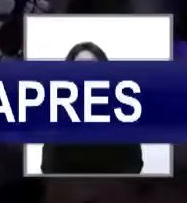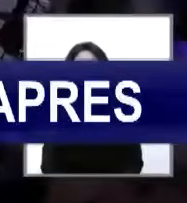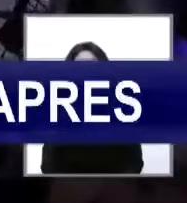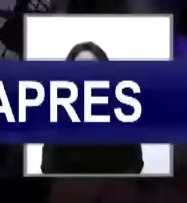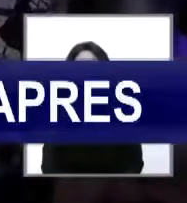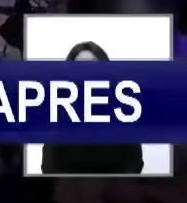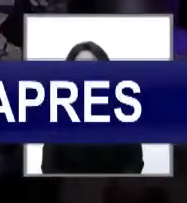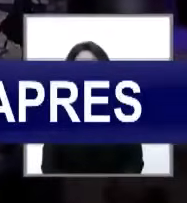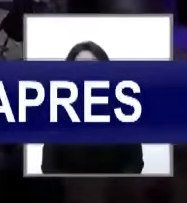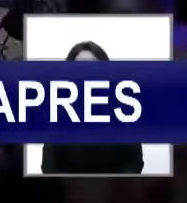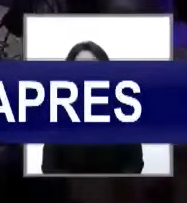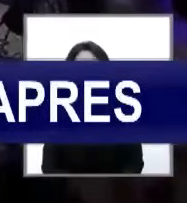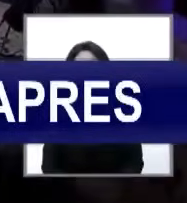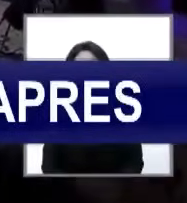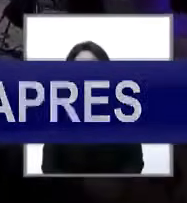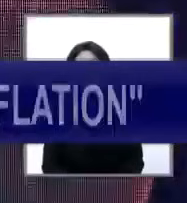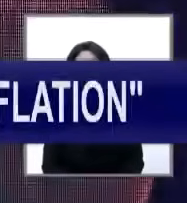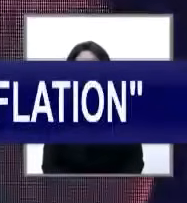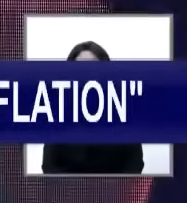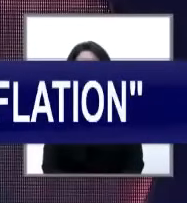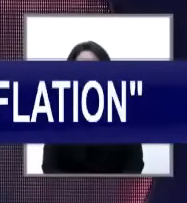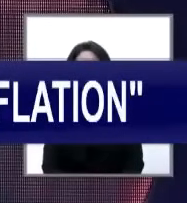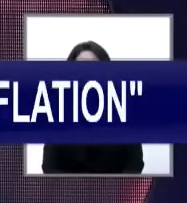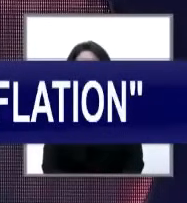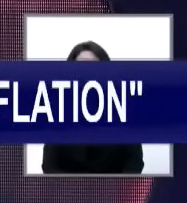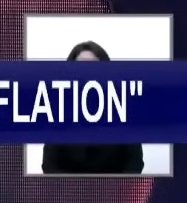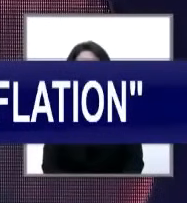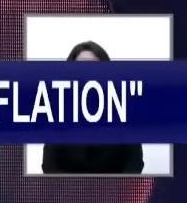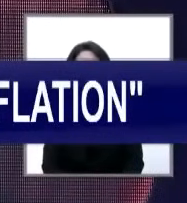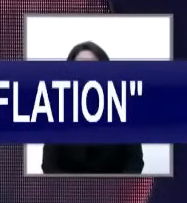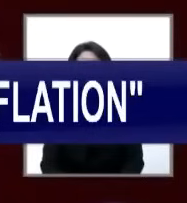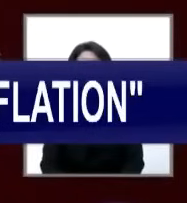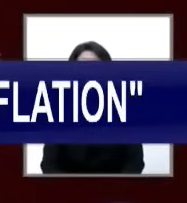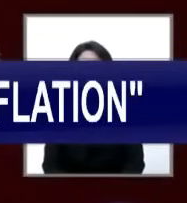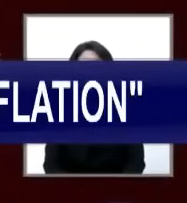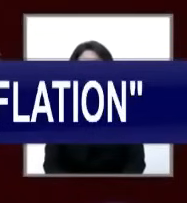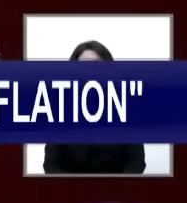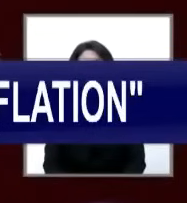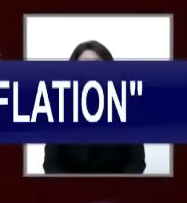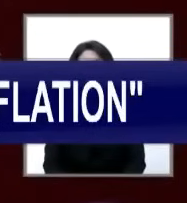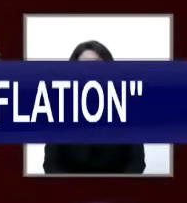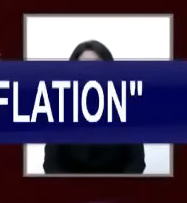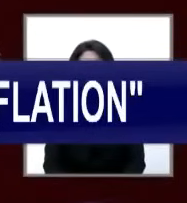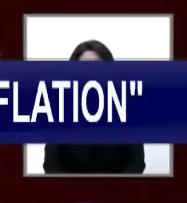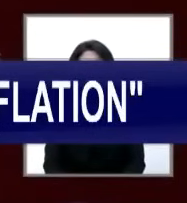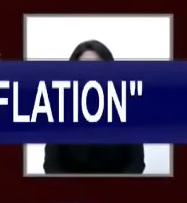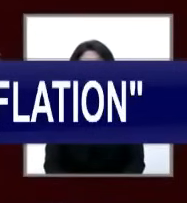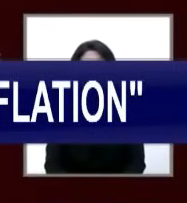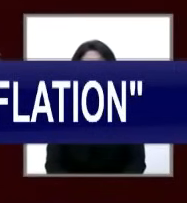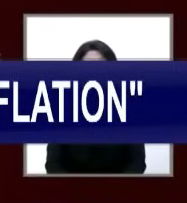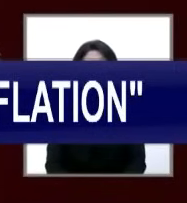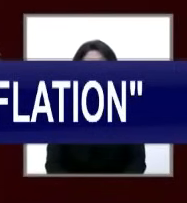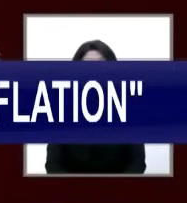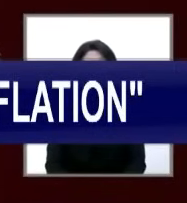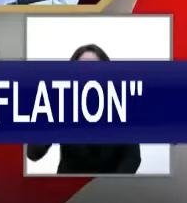Minggu malamyebut m MD memberik jawaban yang tak sesuai pertanyaan menanggapi